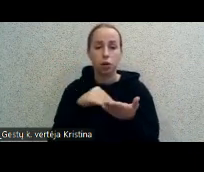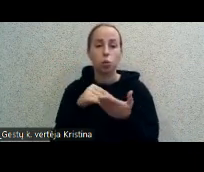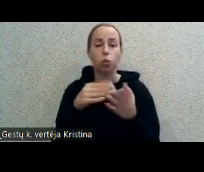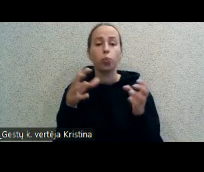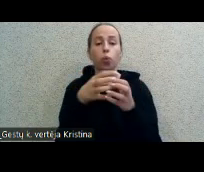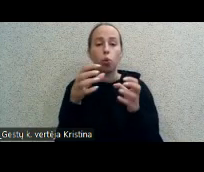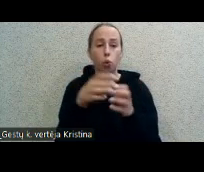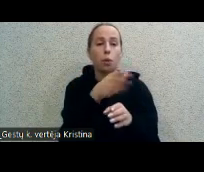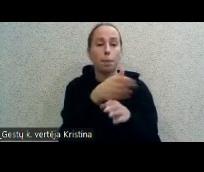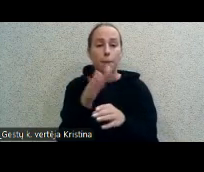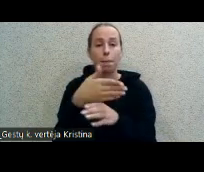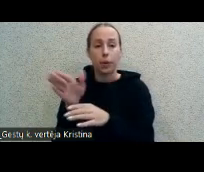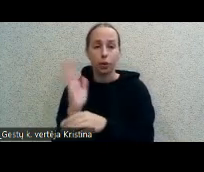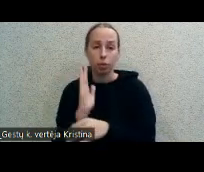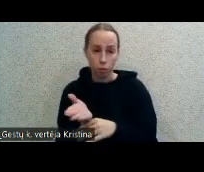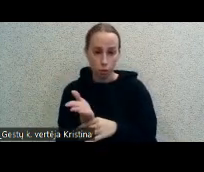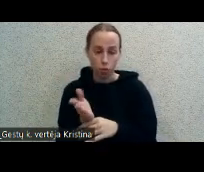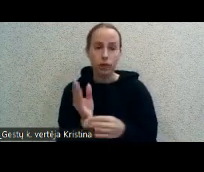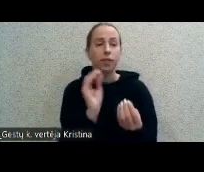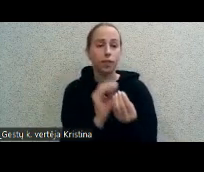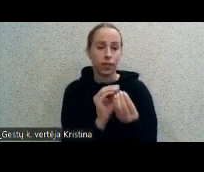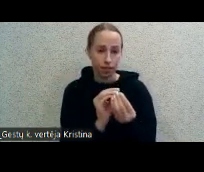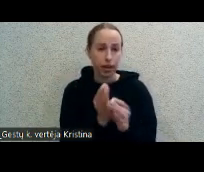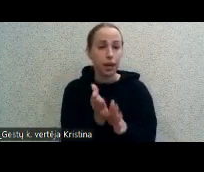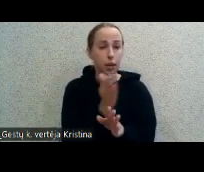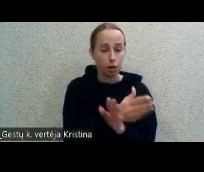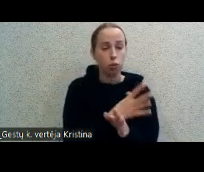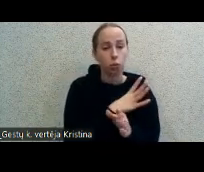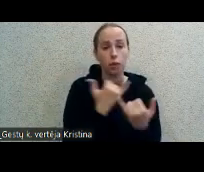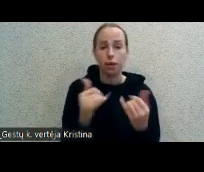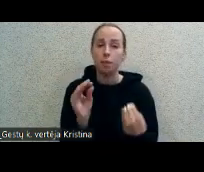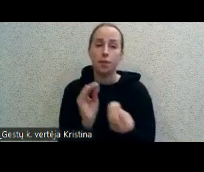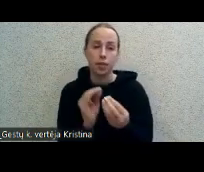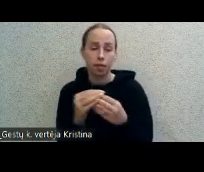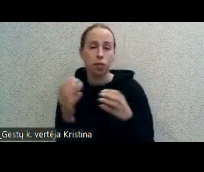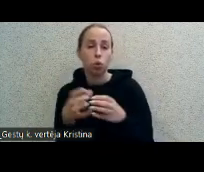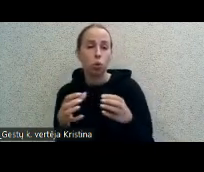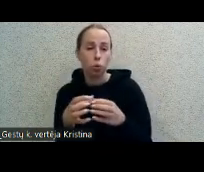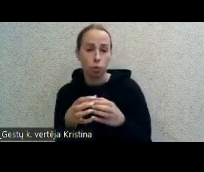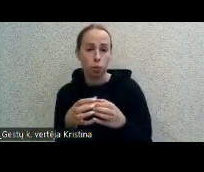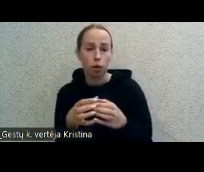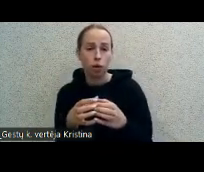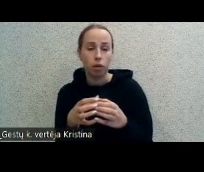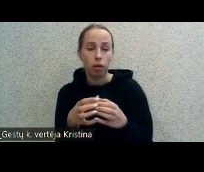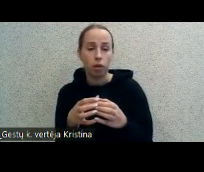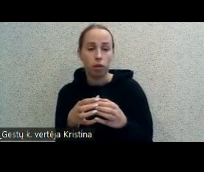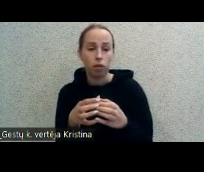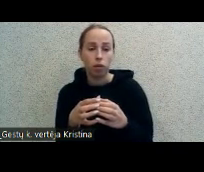grupės, į tas pačias, kaip ir anksčiau, ir naudosime tą patį